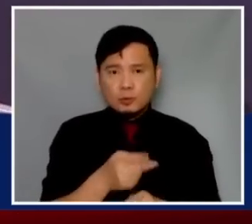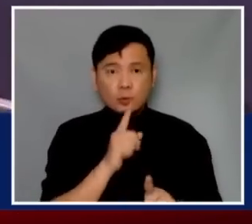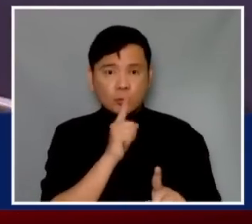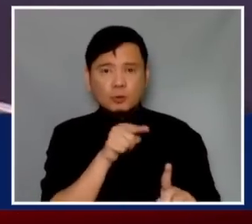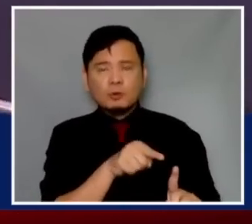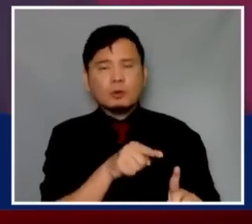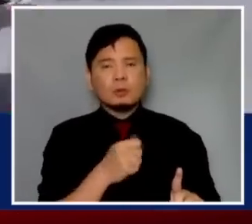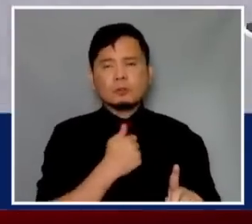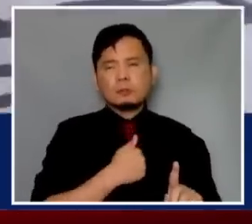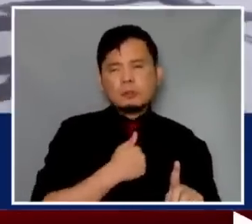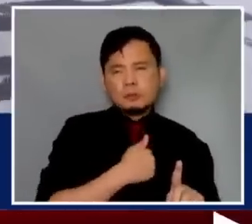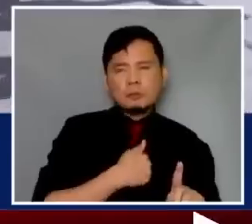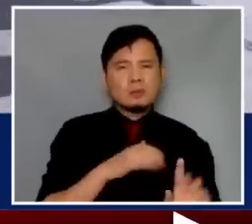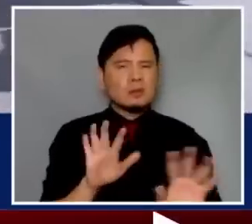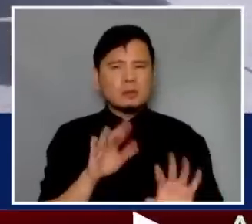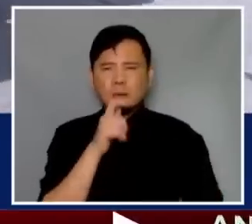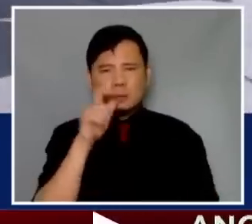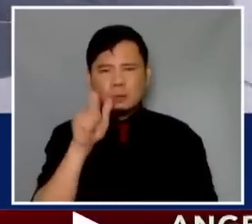need to apologize.